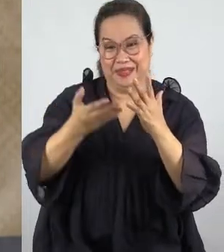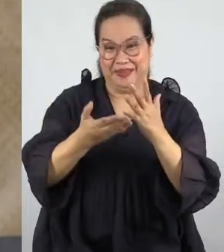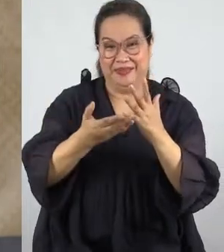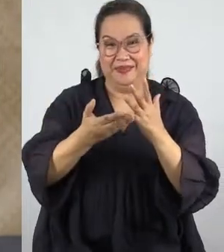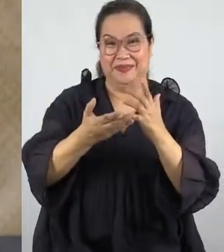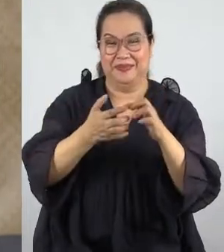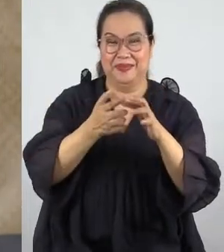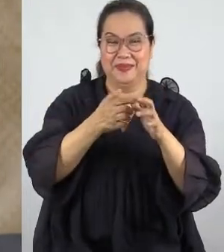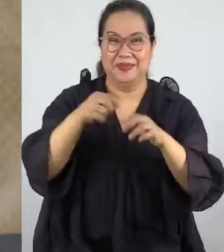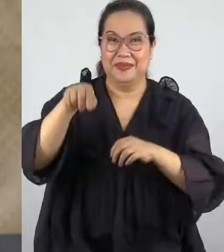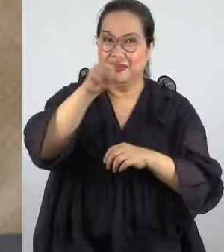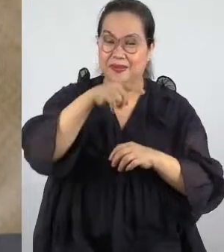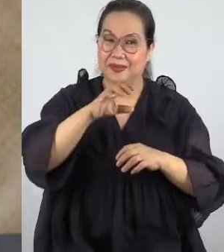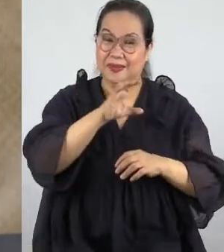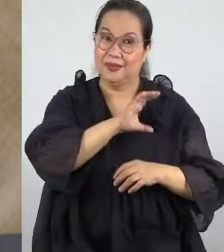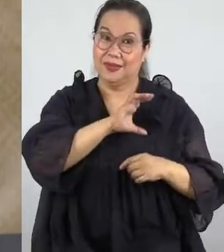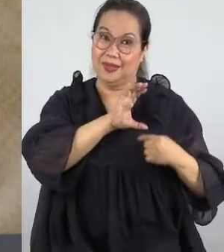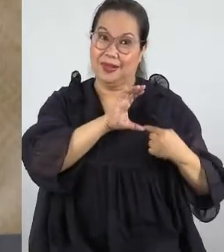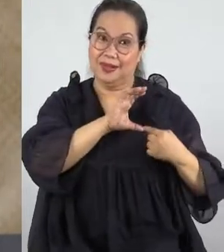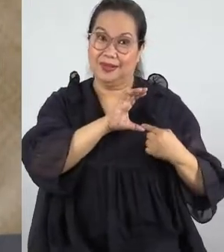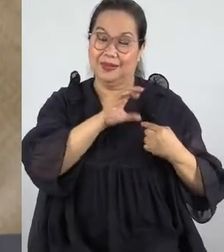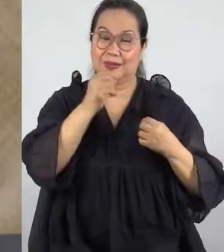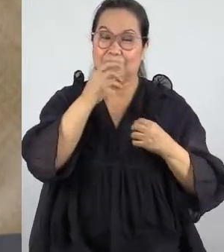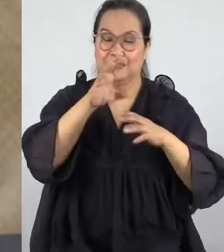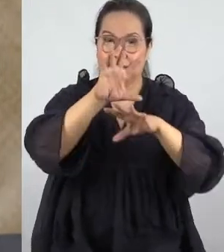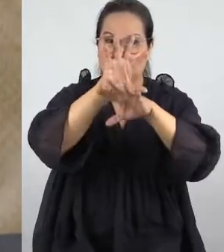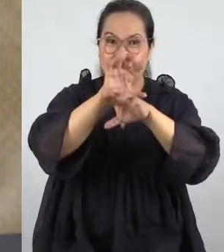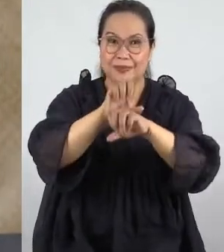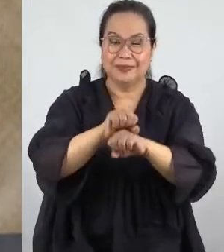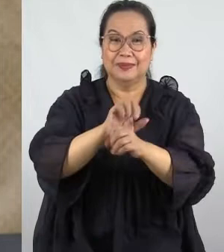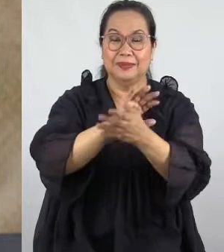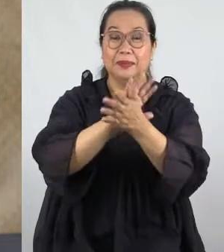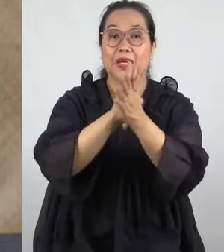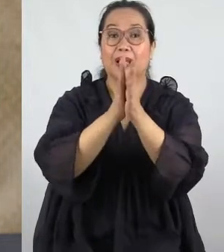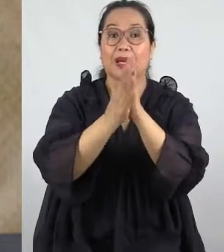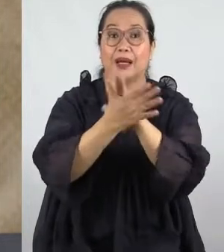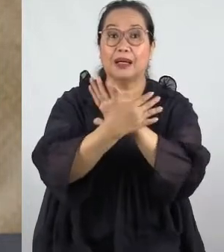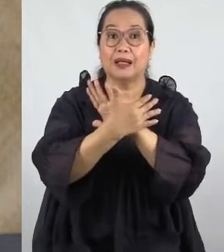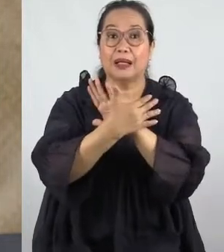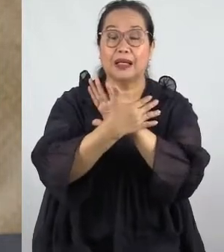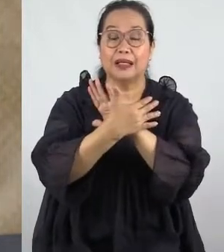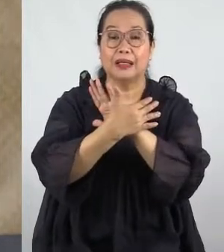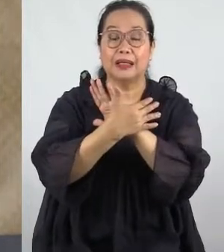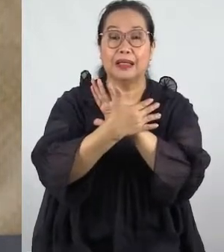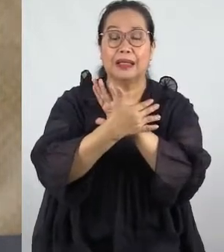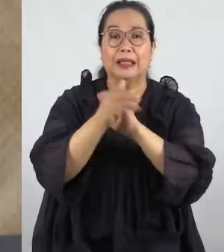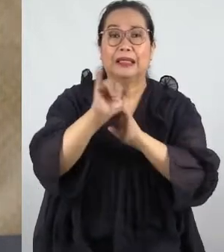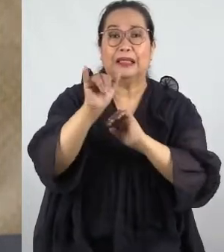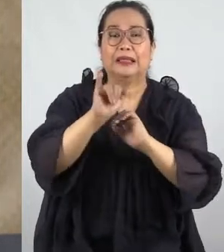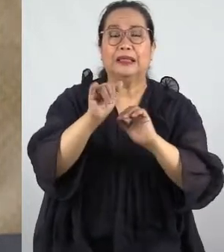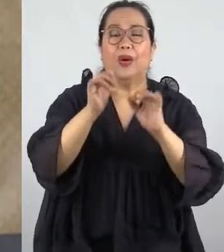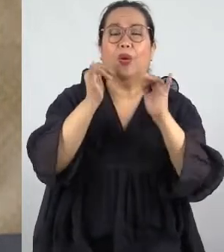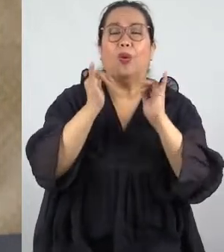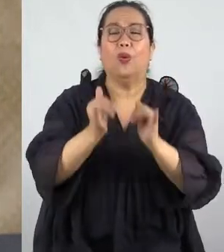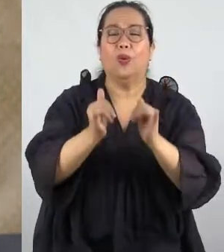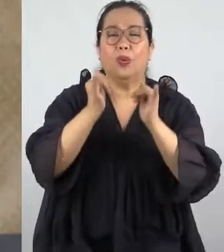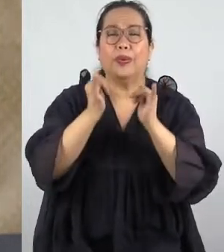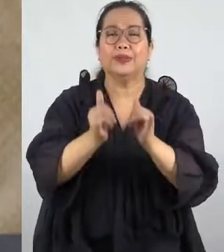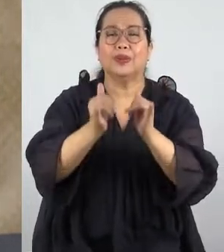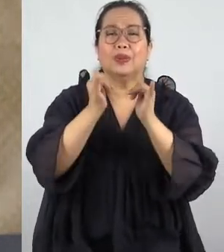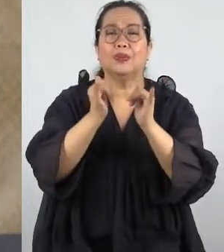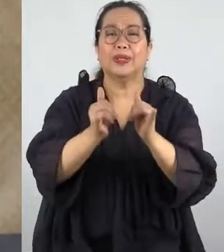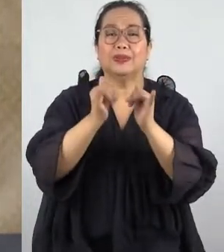Dito rin sa ugaling ganito, nagmumula yung pagiging perennial disciple. Palagi na lang